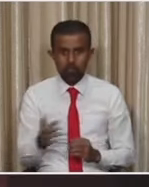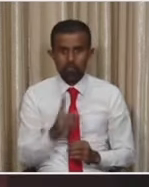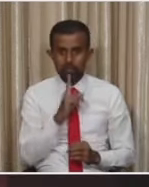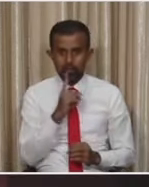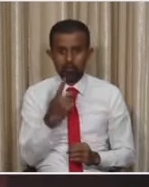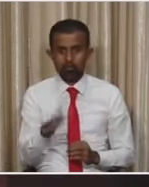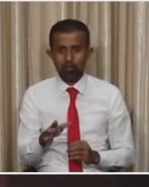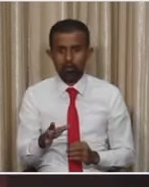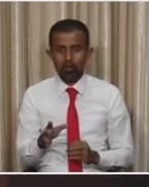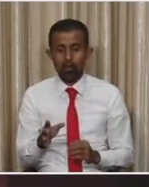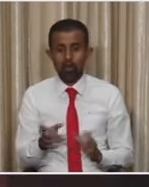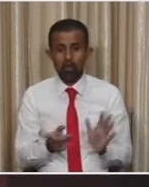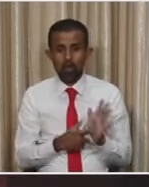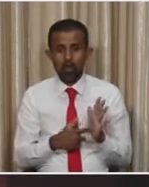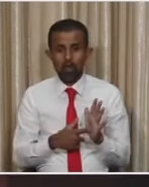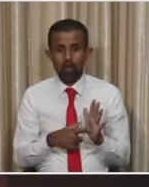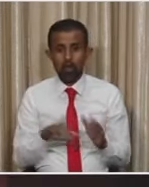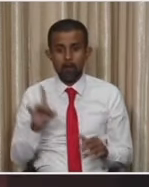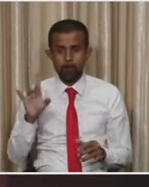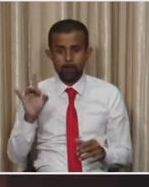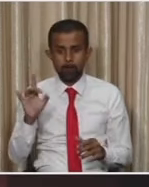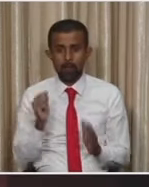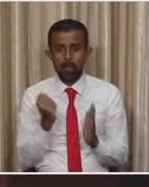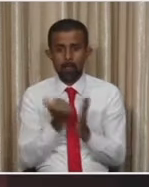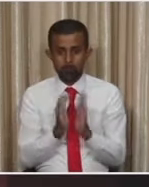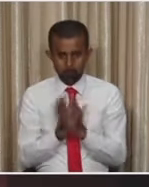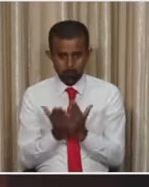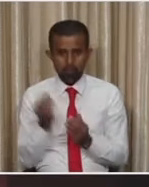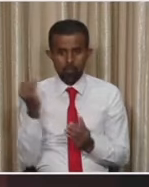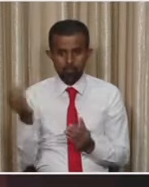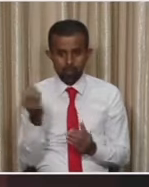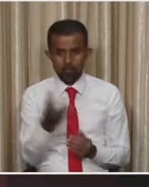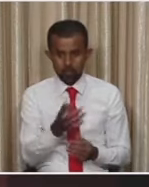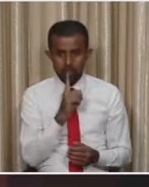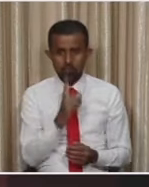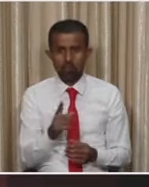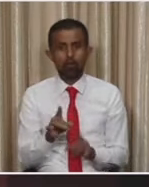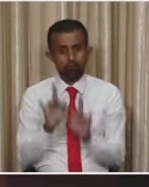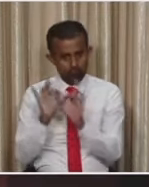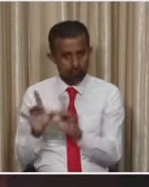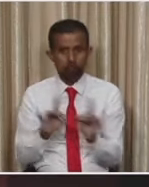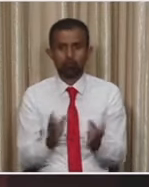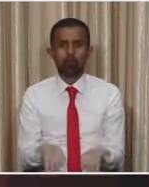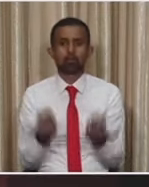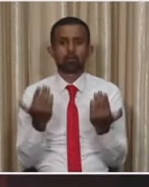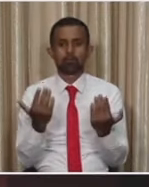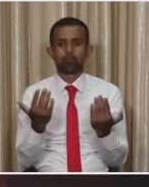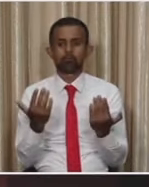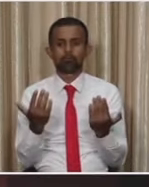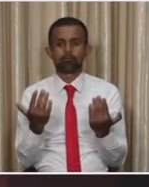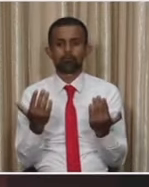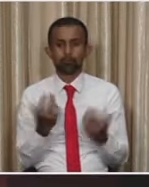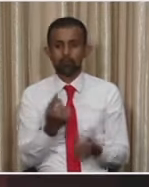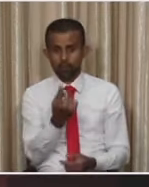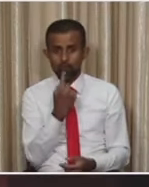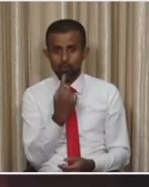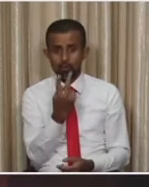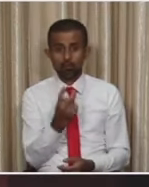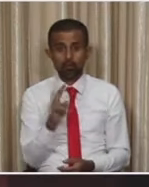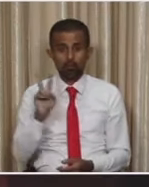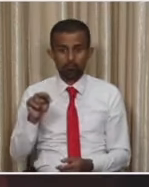අර 115ක සීමාව තුළ ඒ ගිණුම් වලට ලබා දෙනවයි කියලා, ඒක ක්‍රියාත්මක කරන්න. ඒ වගේම ඔබතුමන්ලා කිව්වා